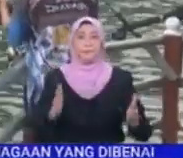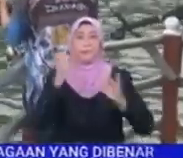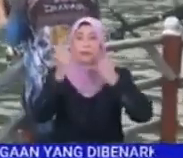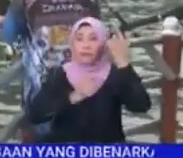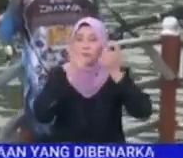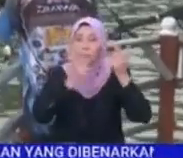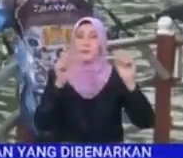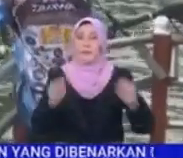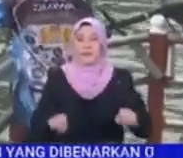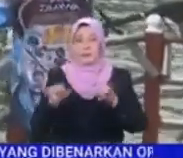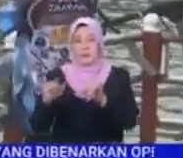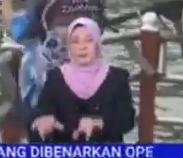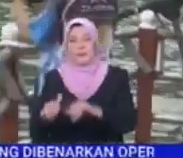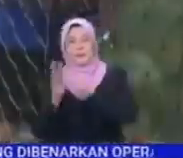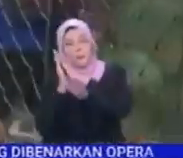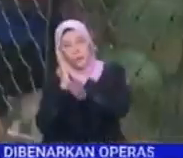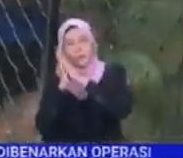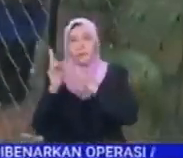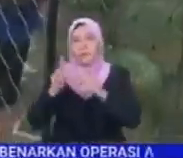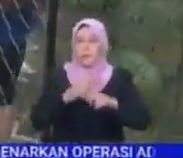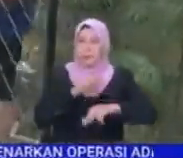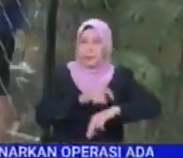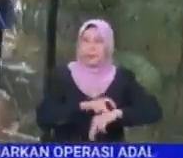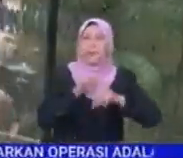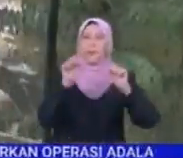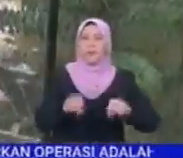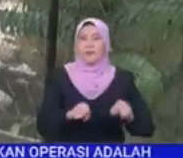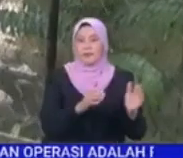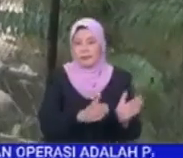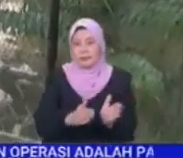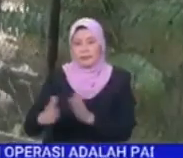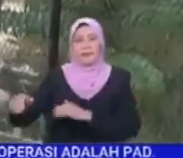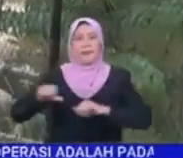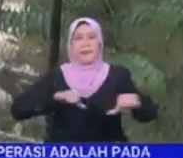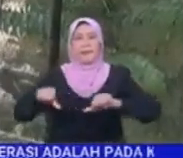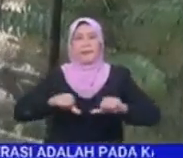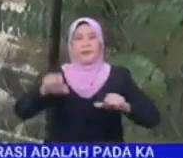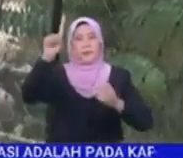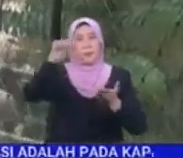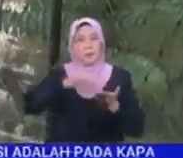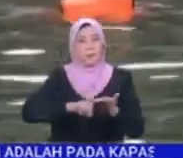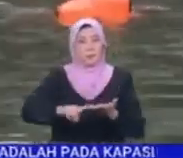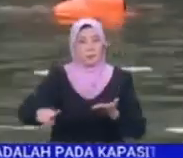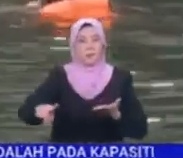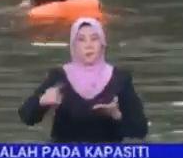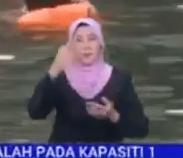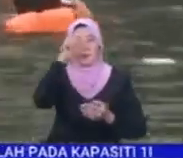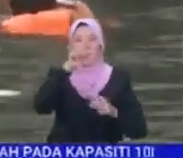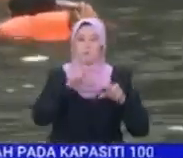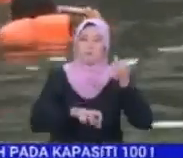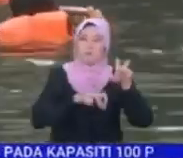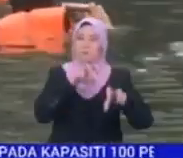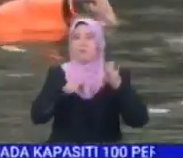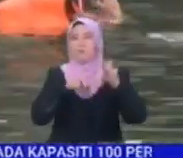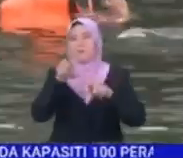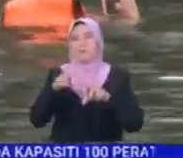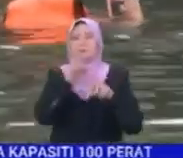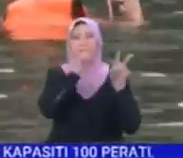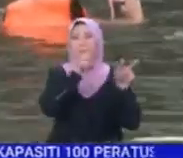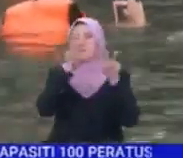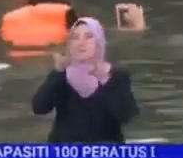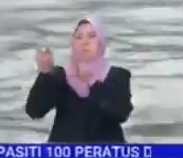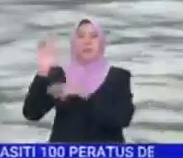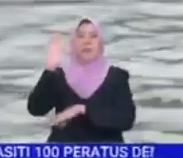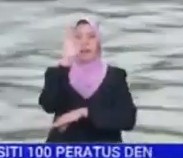memilih untuk menginap dalam tempoh singkat atau merancang aktiviti selama seminggu untuk mengembara dan meneroka segenap